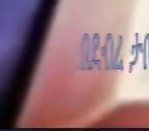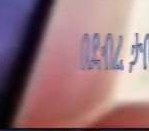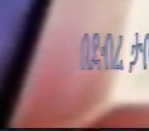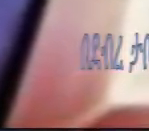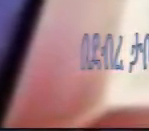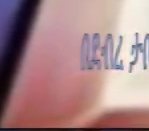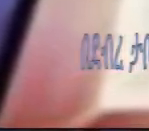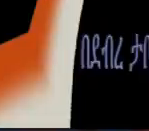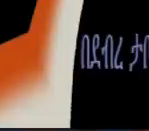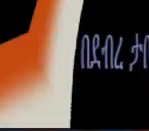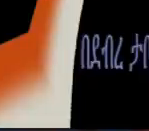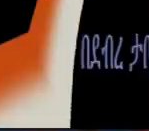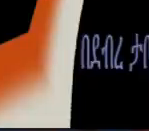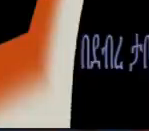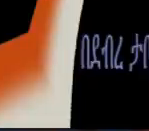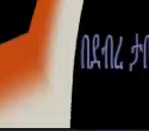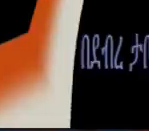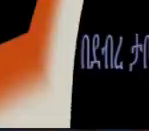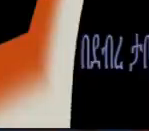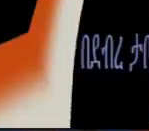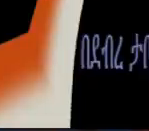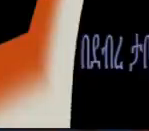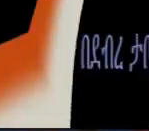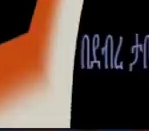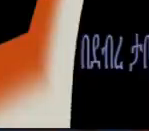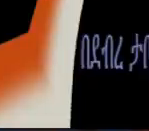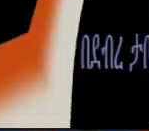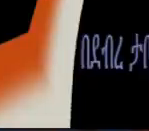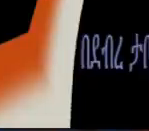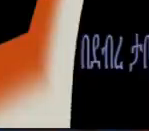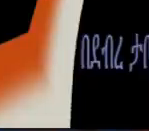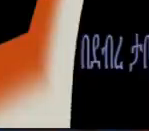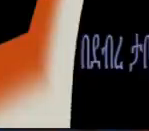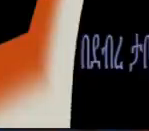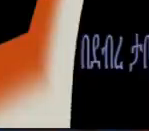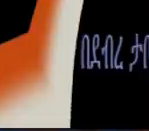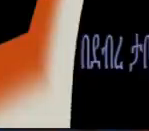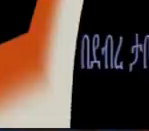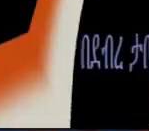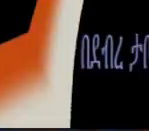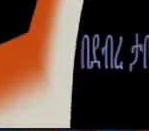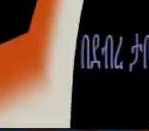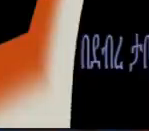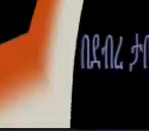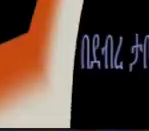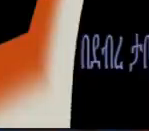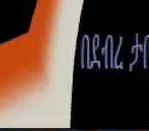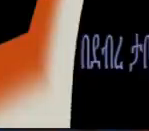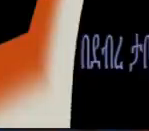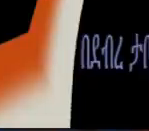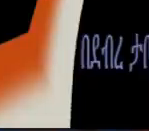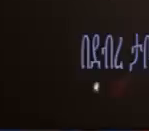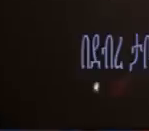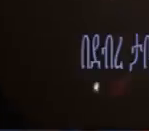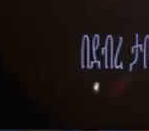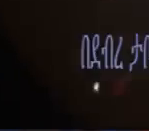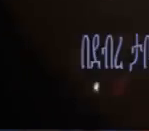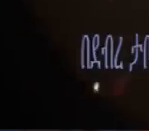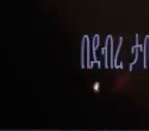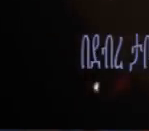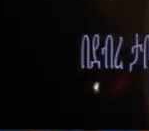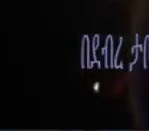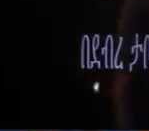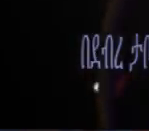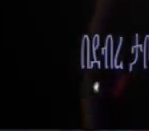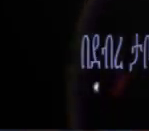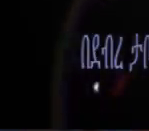ምህረት በደብረ ታቦር ኢየሱስ ቤተክርስቲያን የደብረ ታቦርን በዓልና ያለቃ ተክሌ ገብረአናን 100ኛ ዓመት በዓለ ረፍት ስለምናከብር በስፍራው